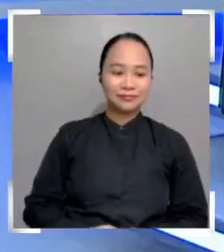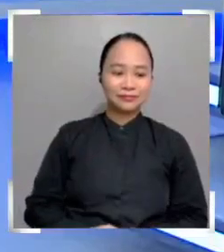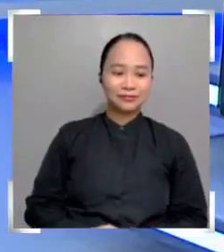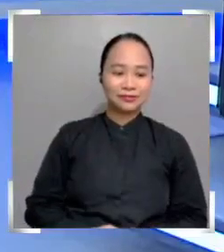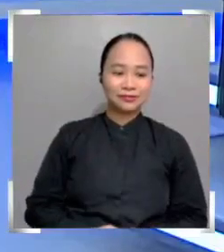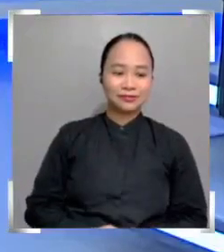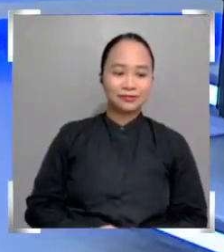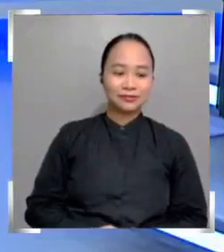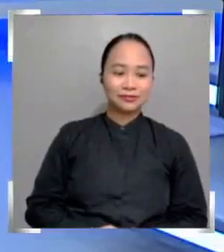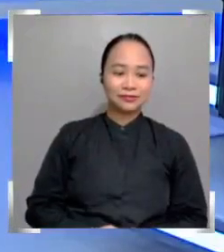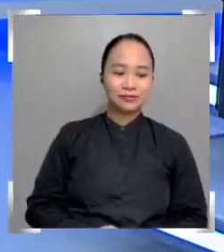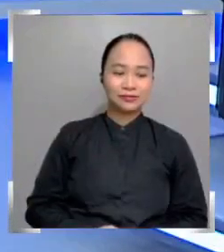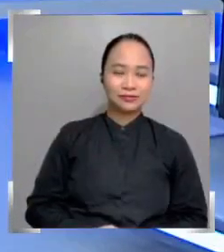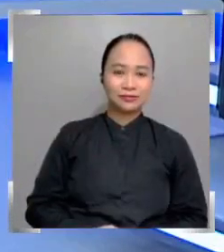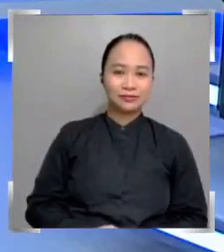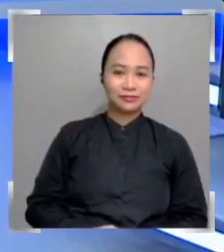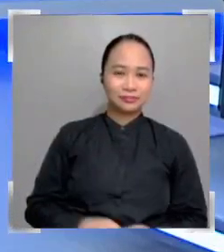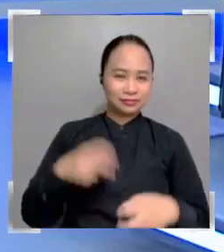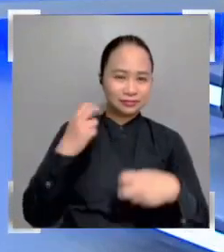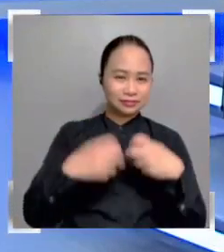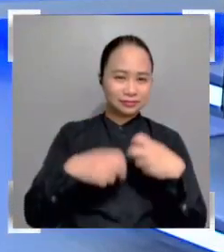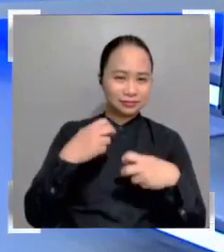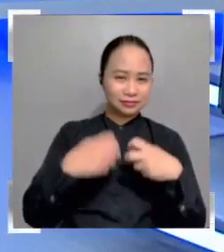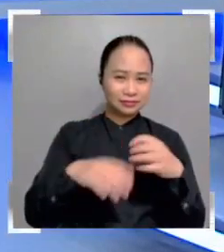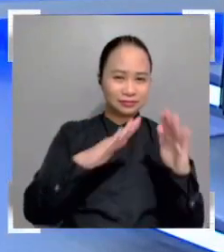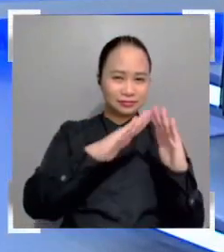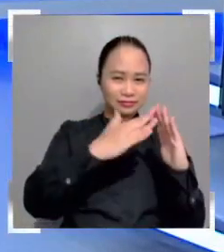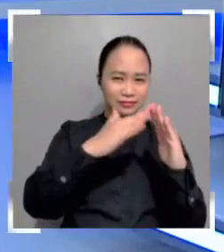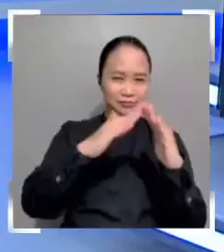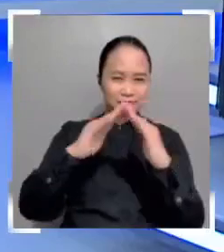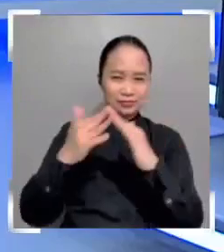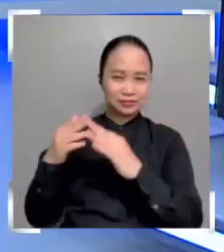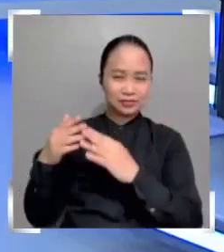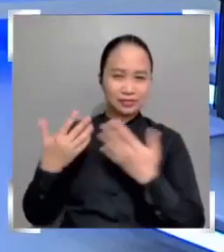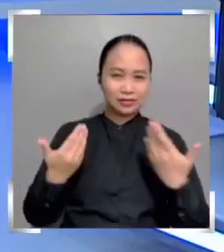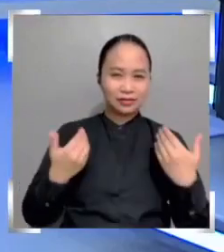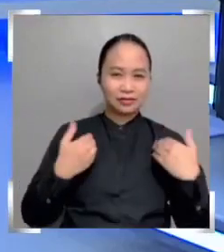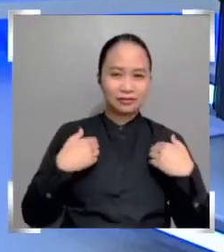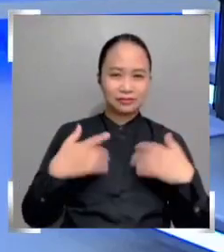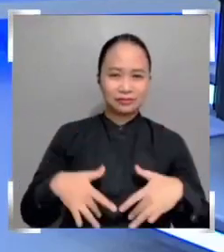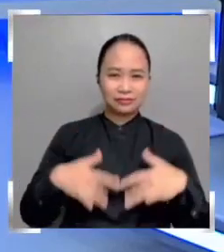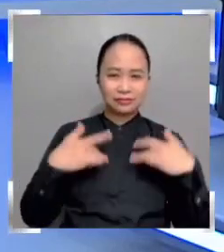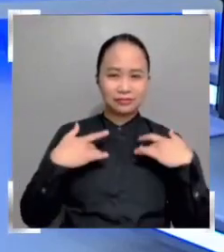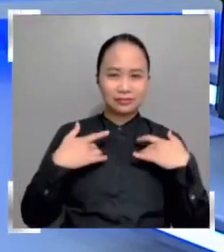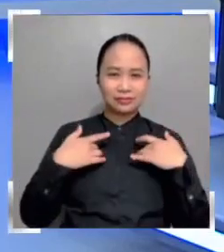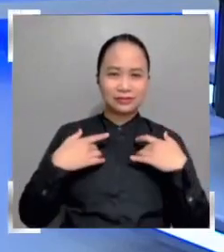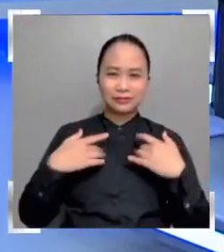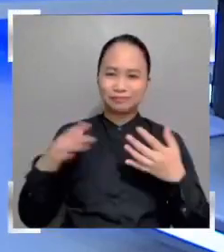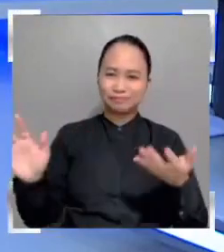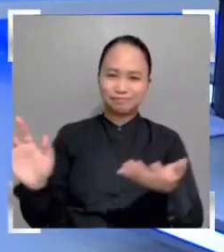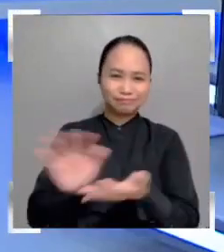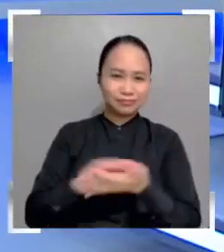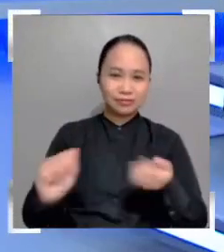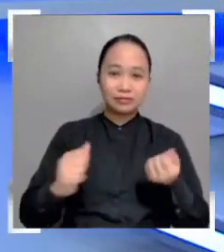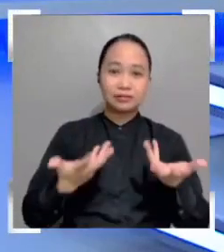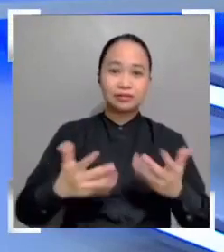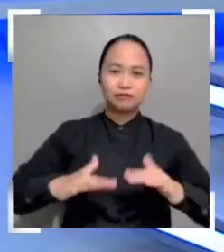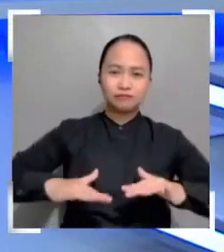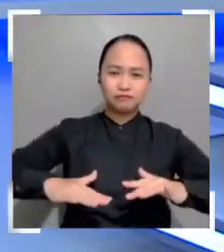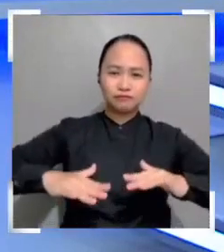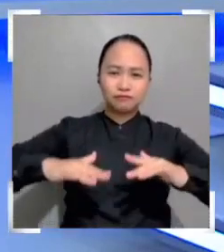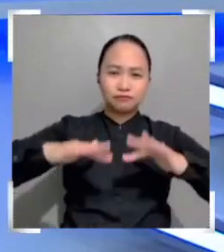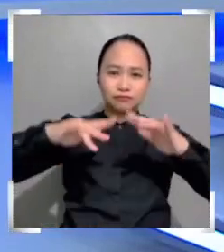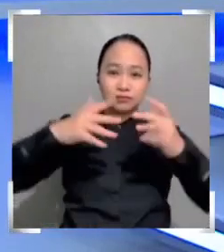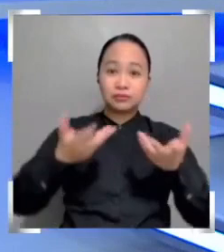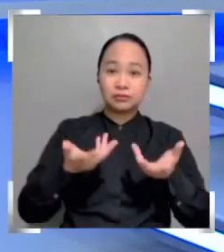Pinsala sa mga bahay, ari-arian at pati mismo mga buhay ang iniwan ng matinding pagbaha sa ilang bahagi ng Mindanao dahil sa magdamag